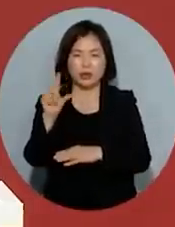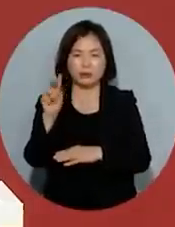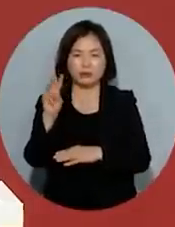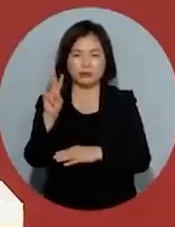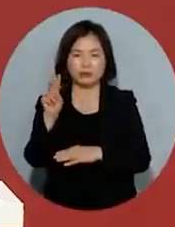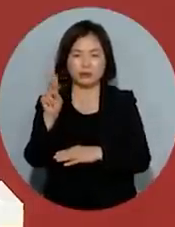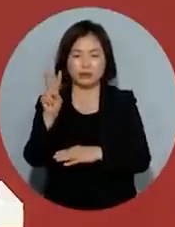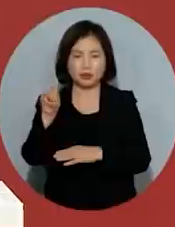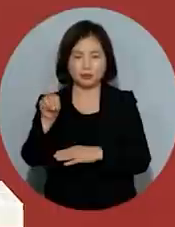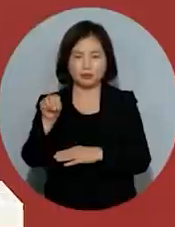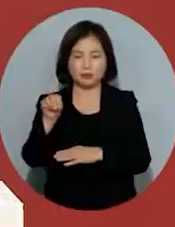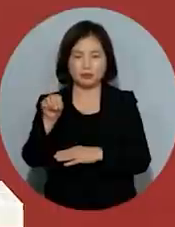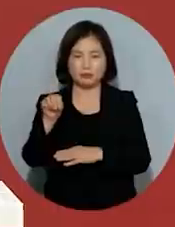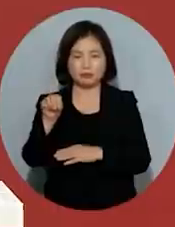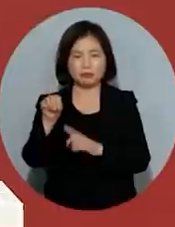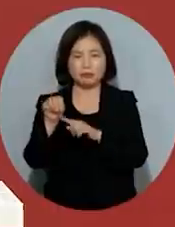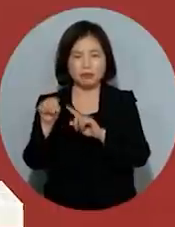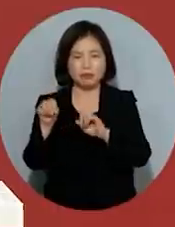SLBM 이게 상당히